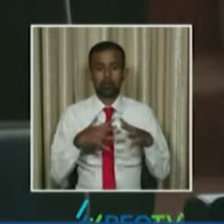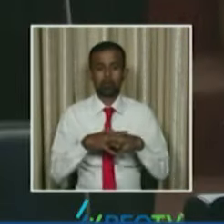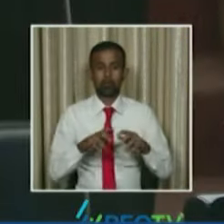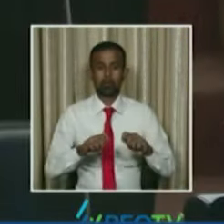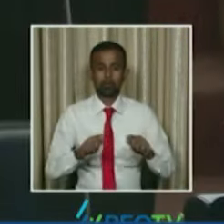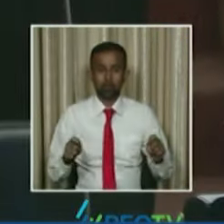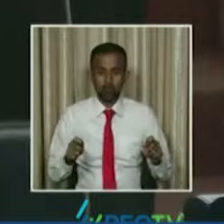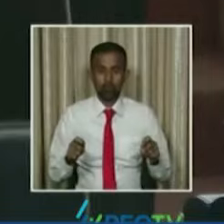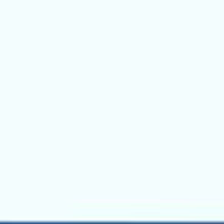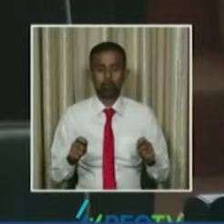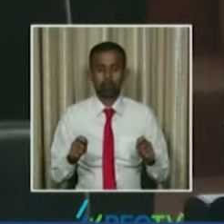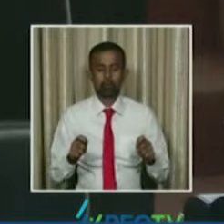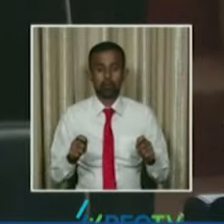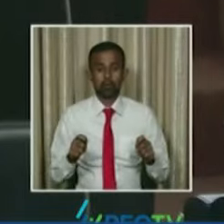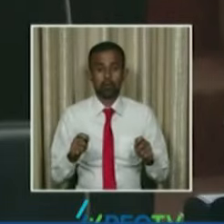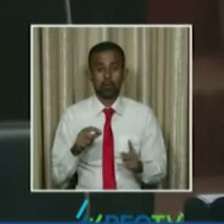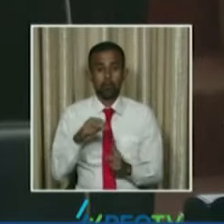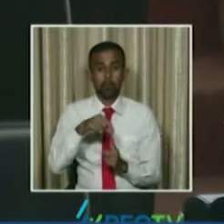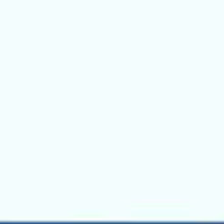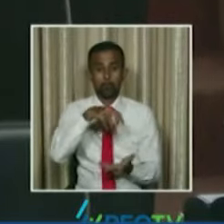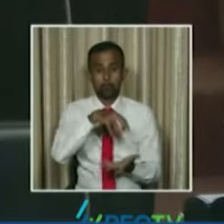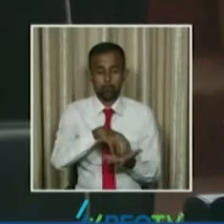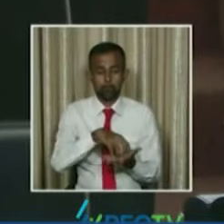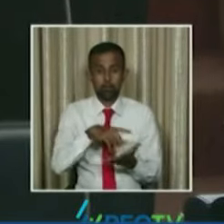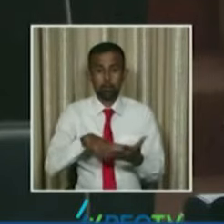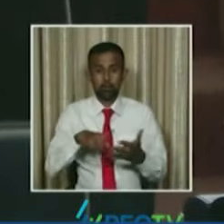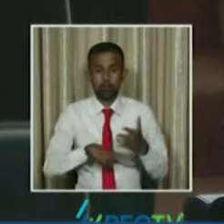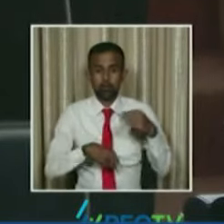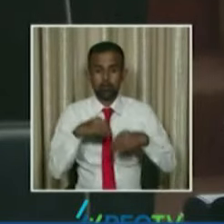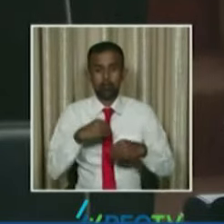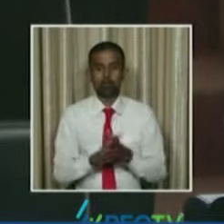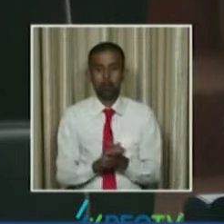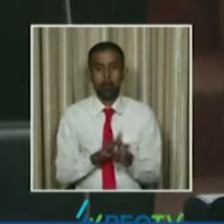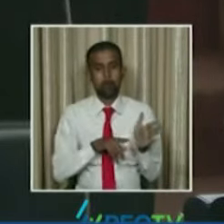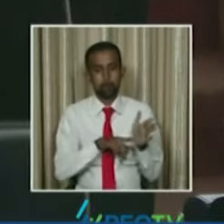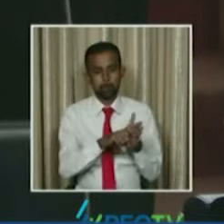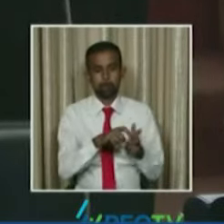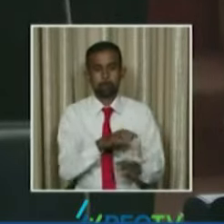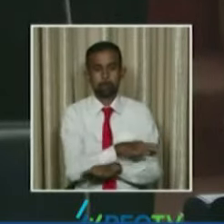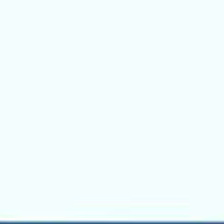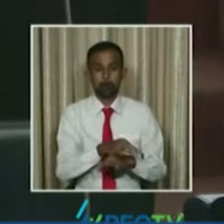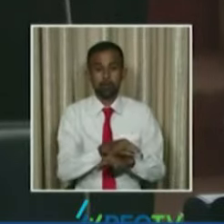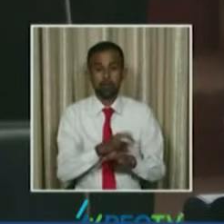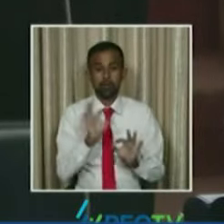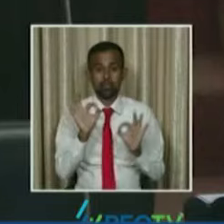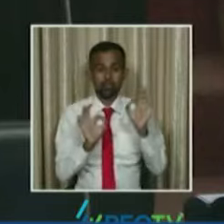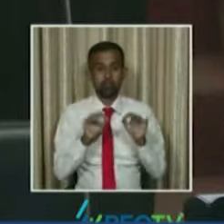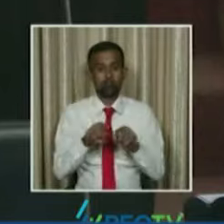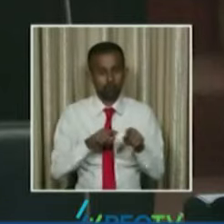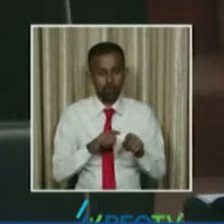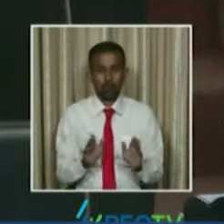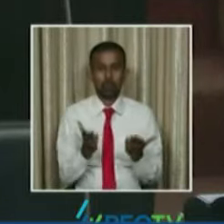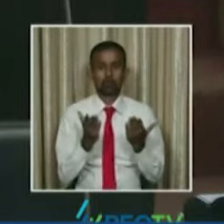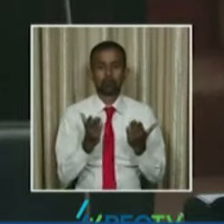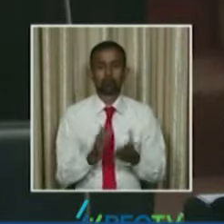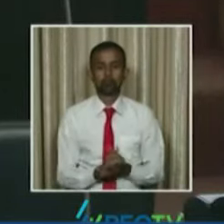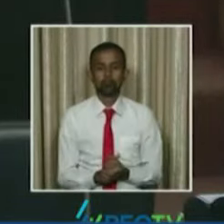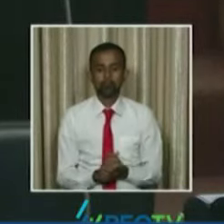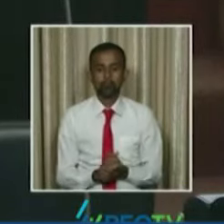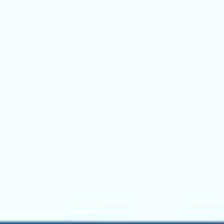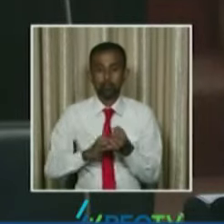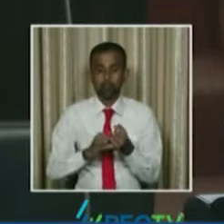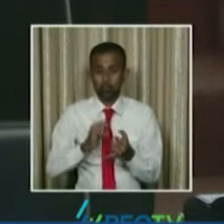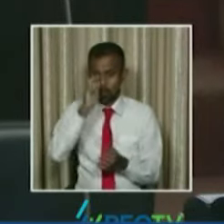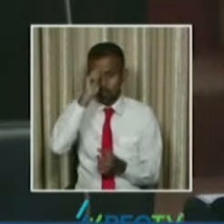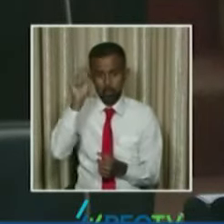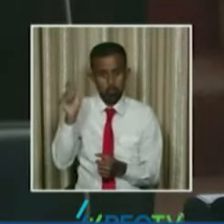දැන් ඇත්ත වශයෙන්ම මේ පළාත් සභා ඡන්ද තියන්න අපි උදව් කරන්න කැමති. අනුපාත ක්‍රමයෙන් ඡන්ද තියන්න කියලා. දැන් කොහොම හරි සුමන්දිරම්